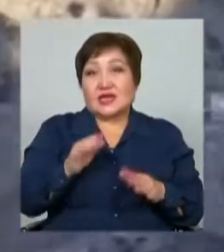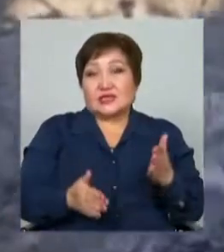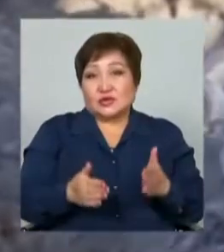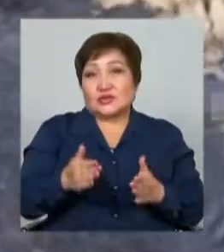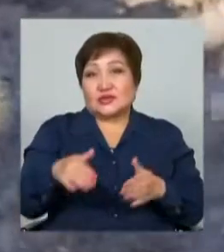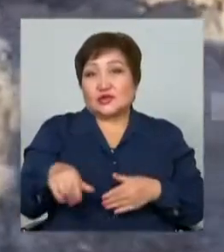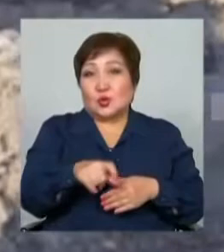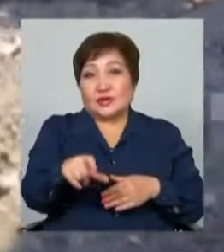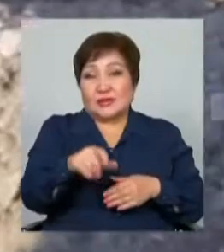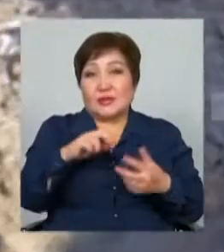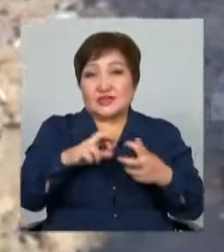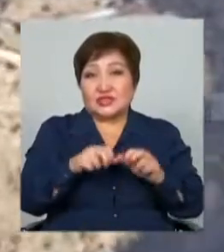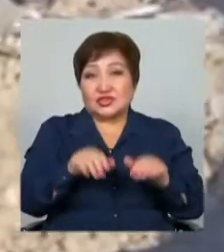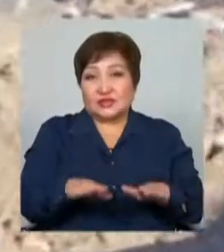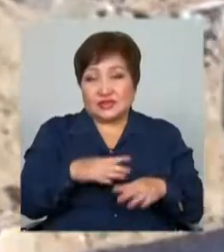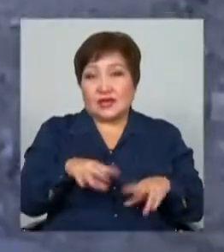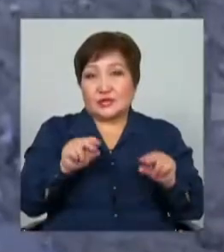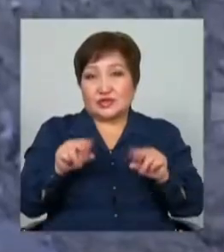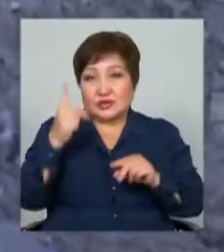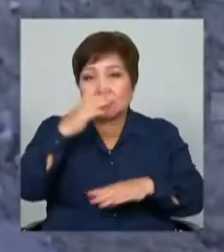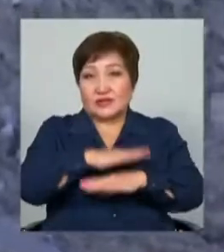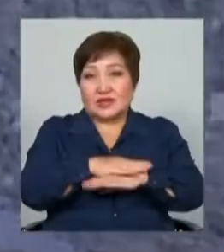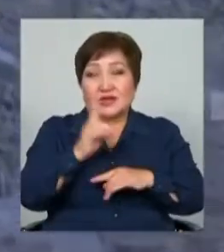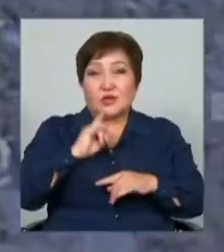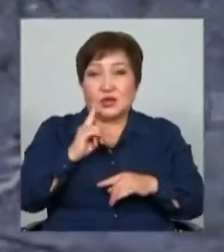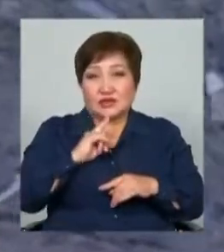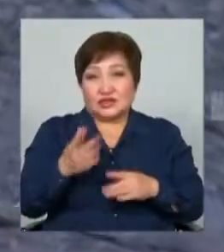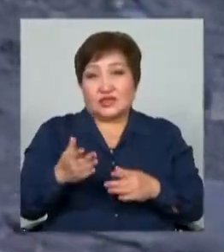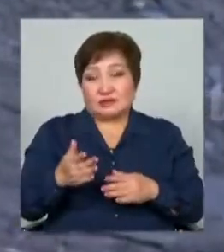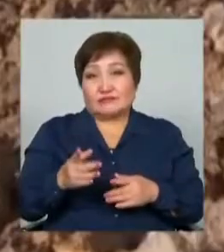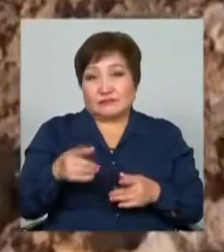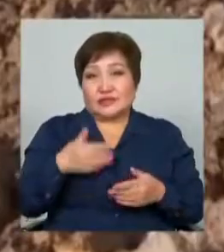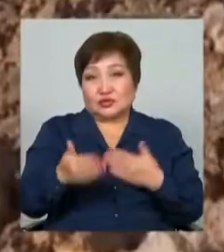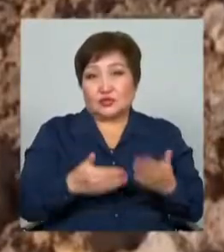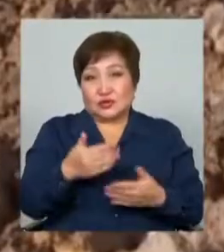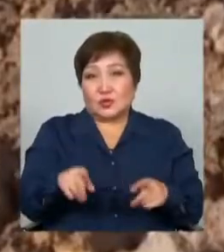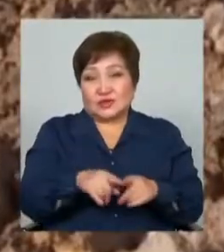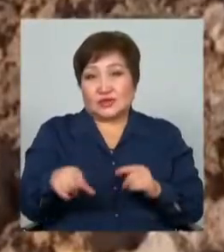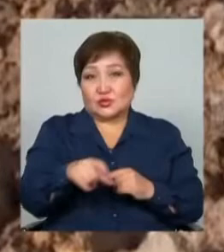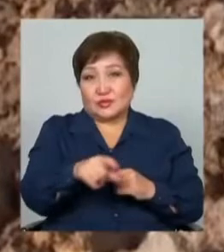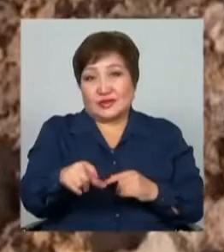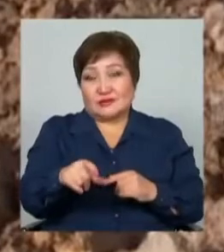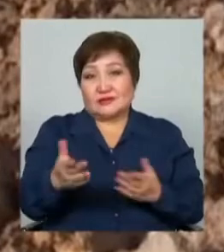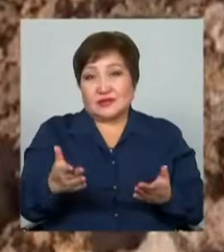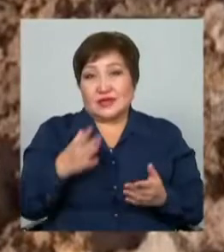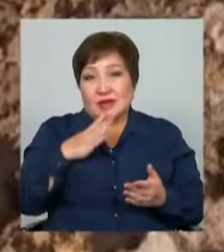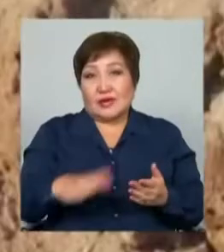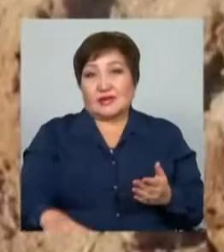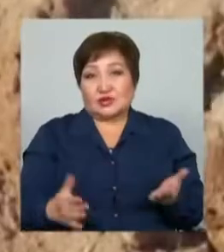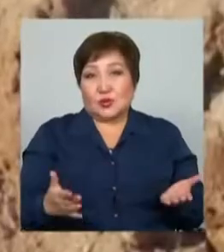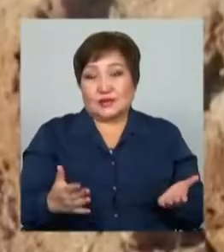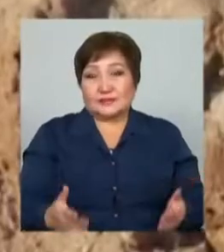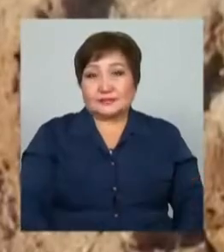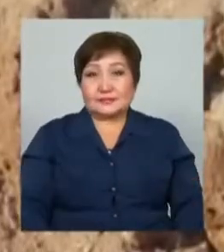әкімдіктегілер. Ал әзірге тұрғындардың уақытша жолмен жүруден басқа амалы жоқ. Қаламқас Нысанбай, Данияр Омар, Ренат Өтеев, Алматы